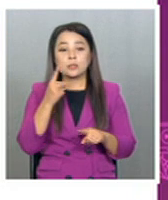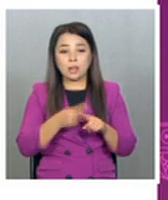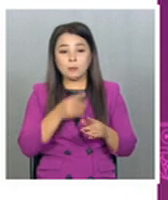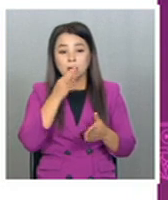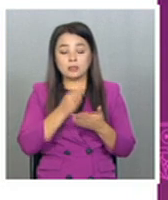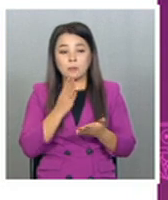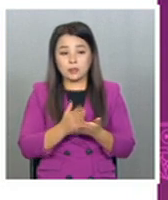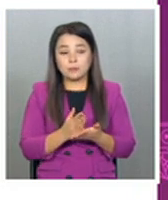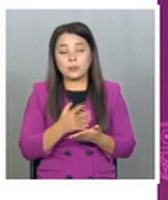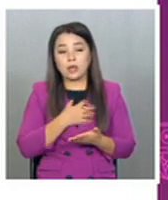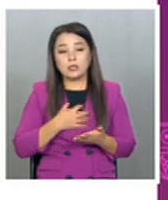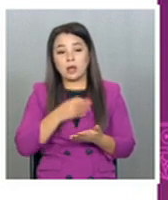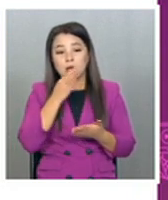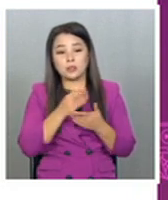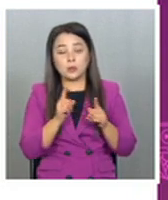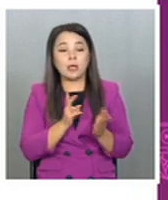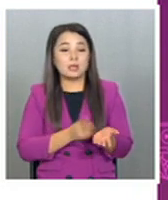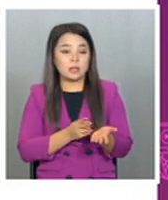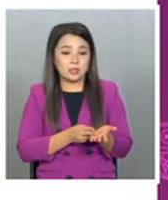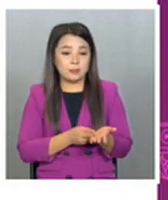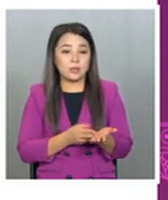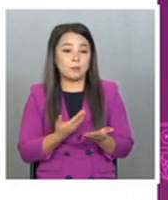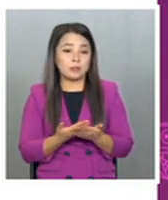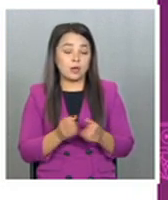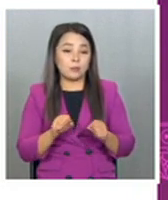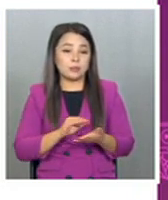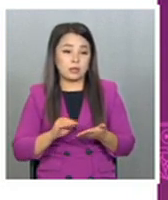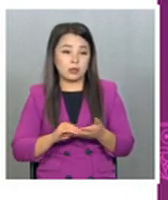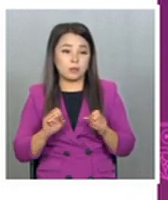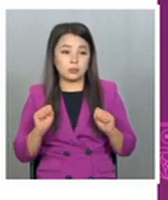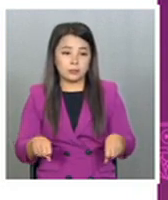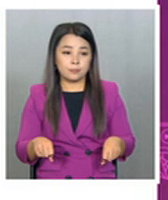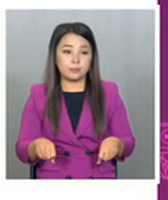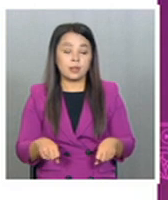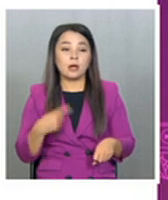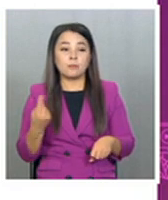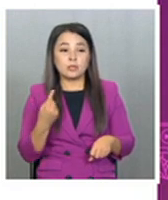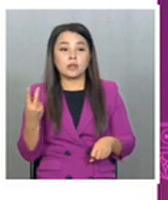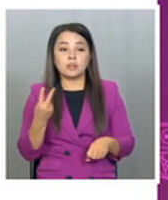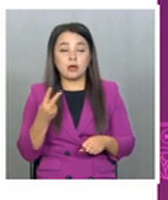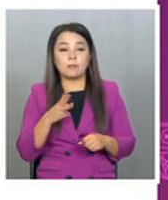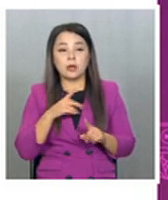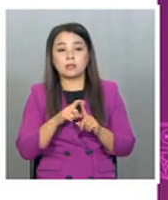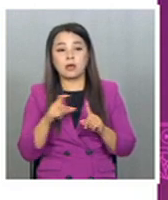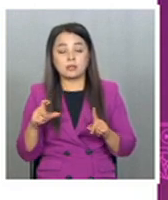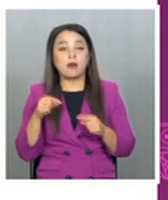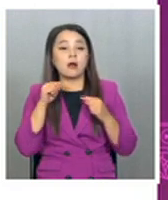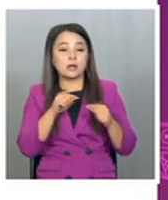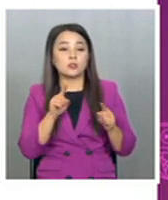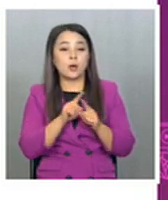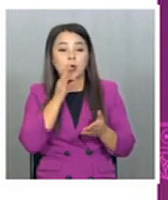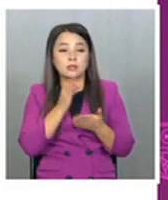аргументтері, негіздемелер мен дәлелдер, мысалдар келтіру керек. Бірінші-екінші абзацта қарсымын